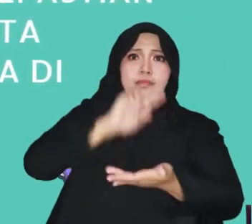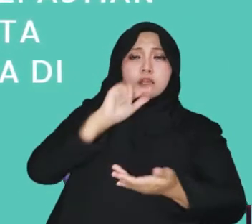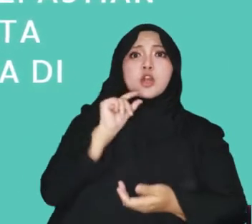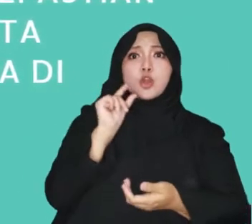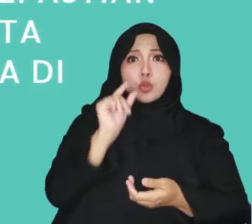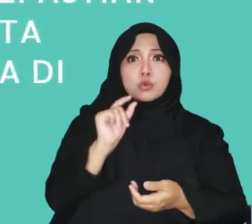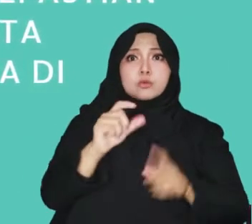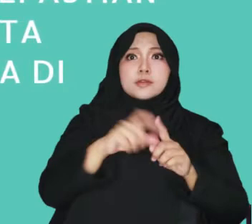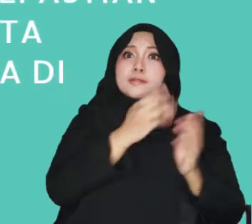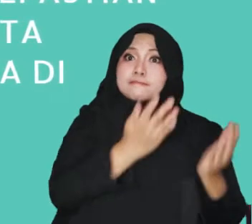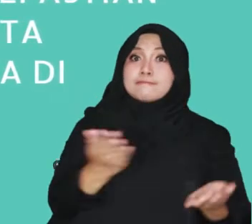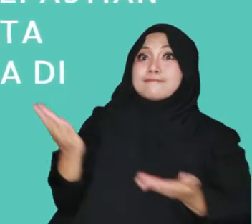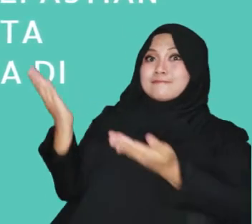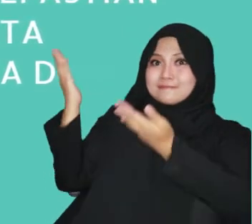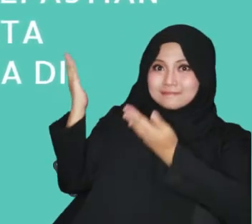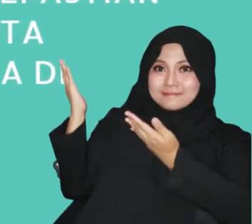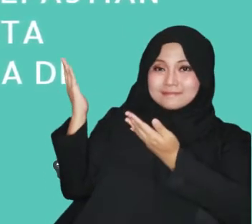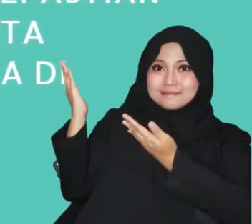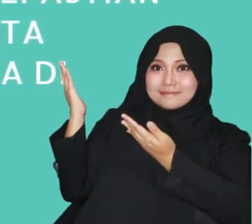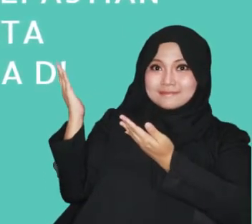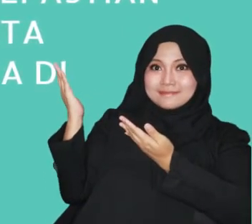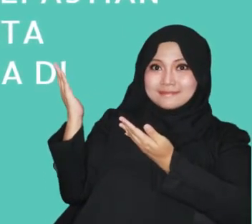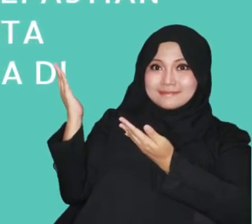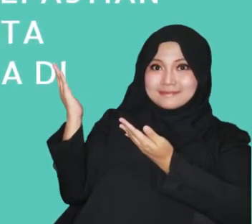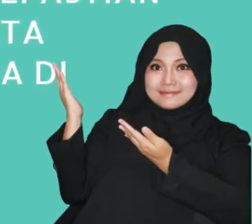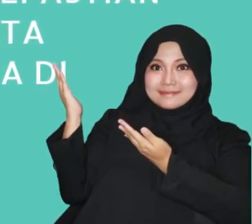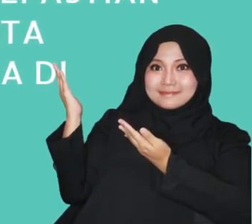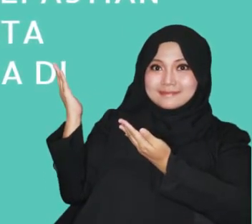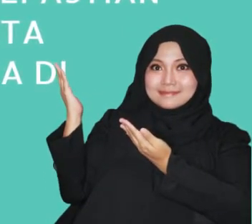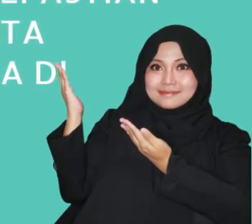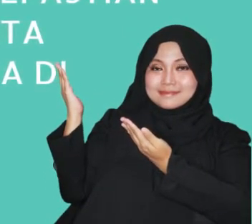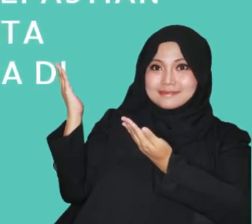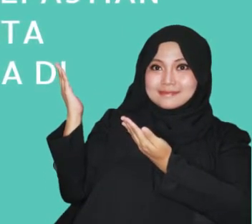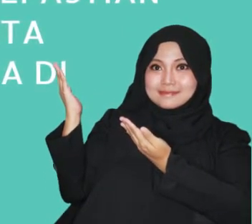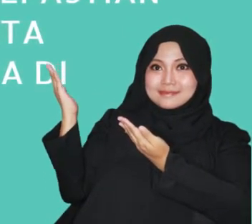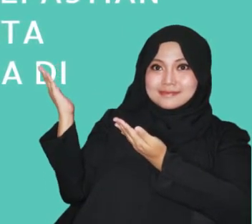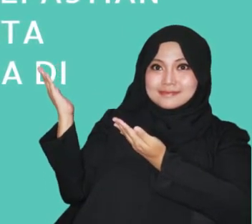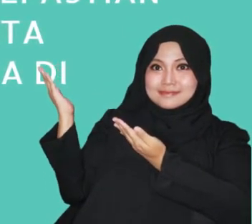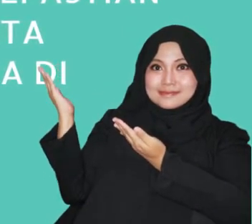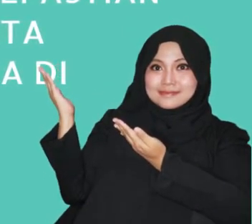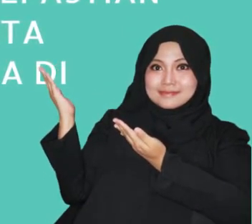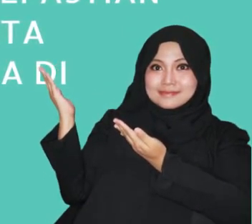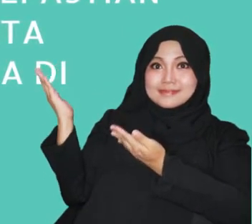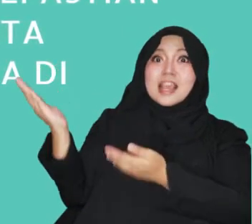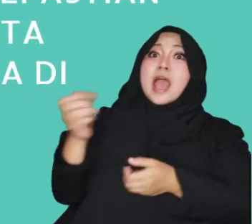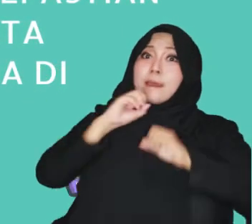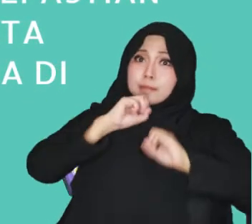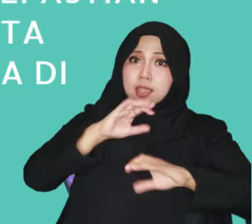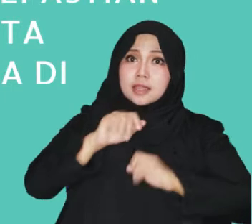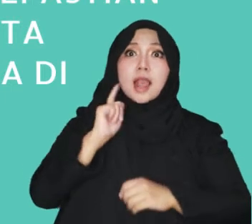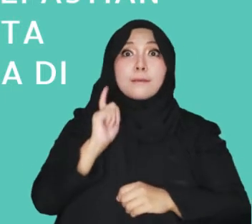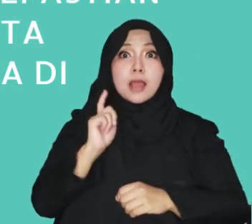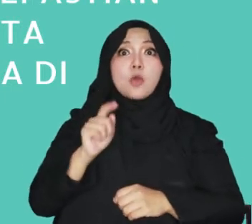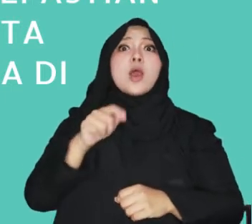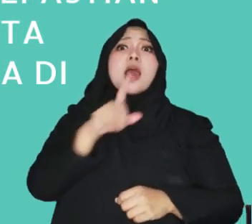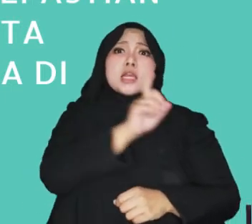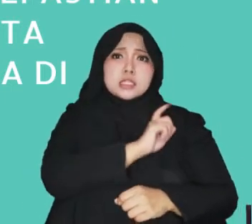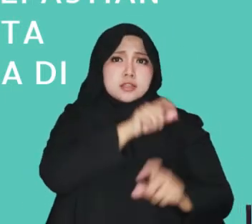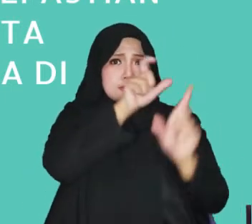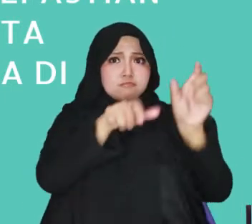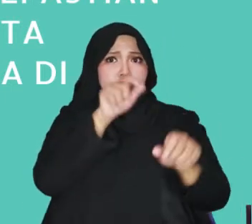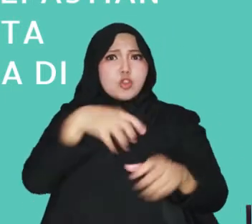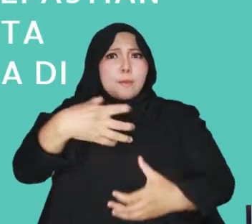dalam UUD NRI 1945 pasal 28D ayat 1 yang menyatakan